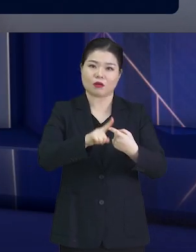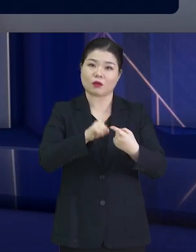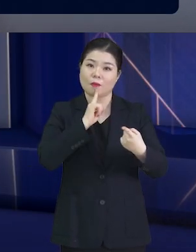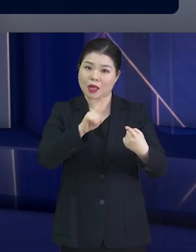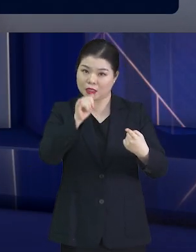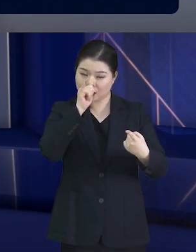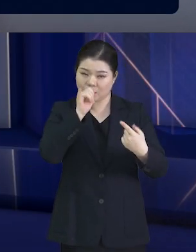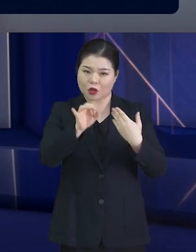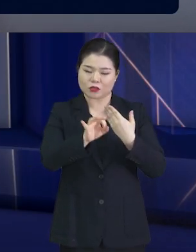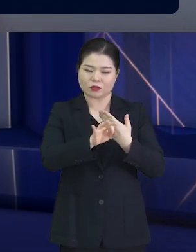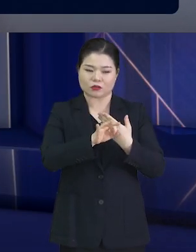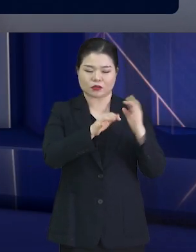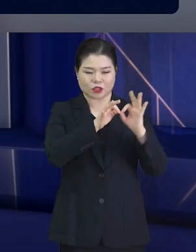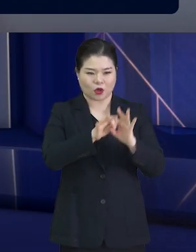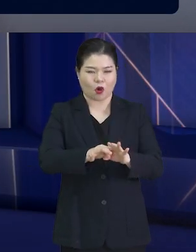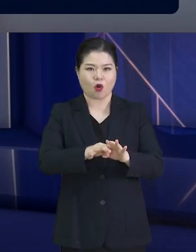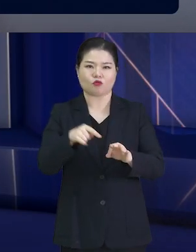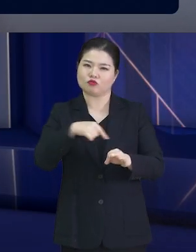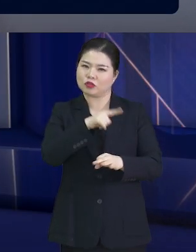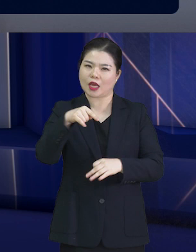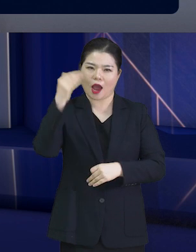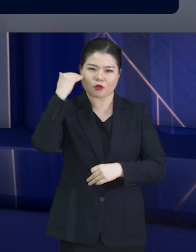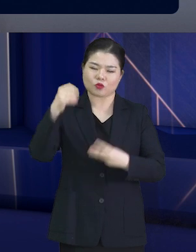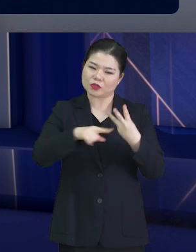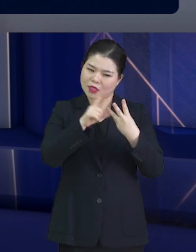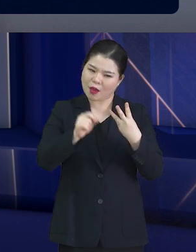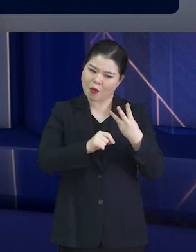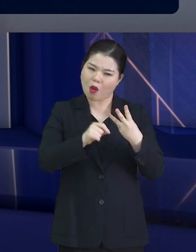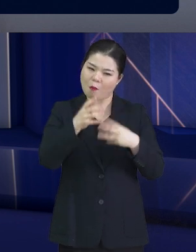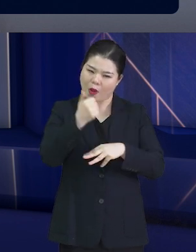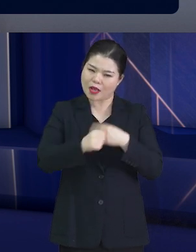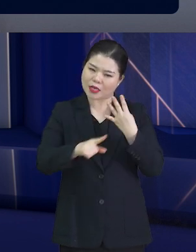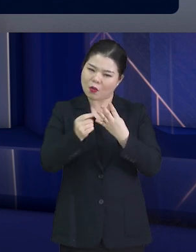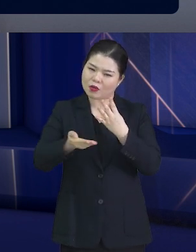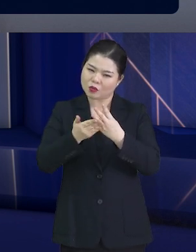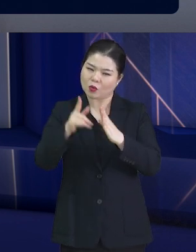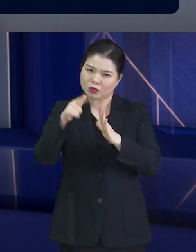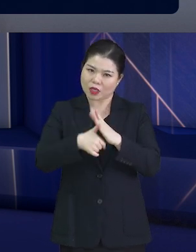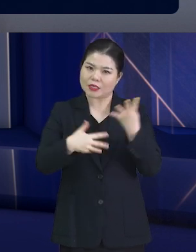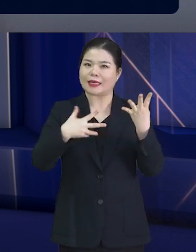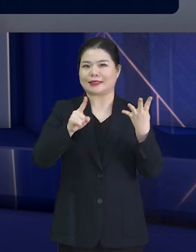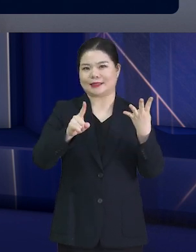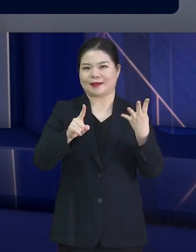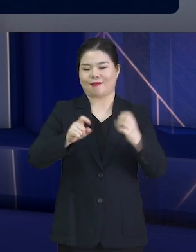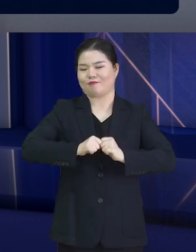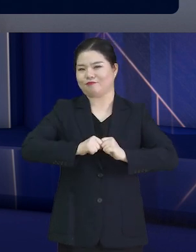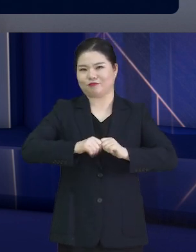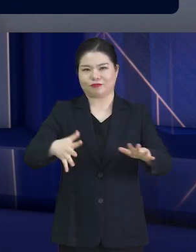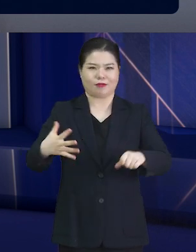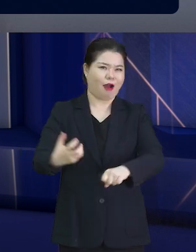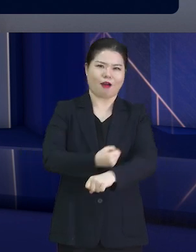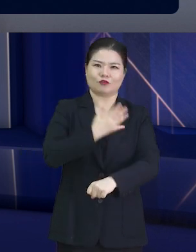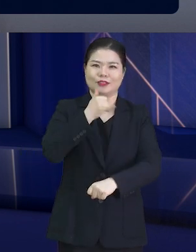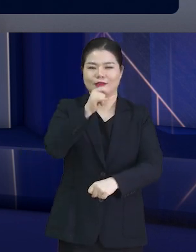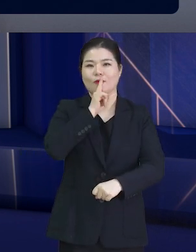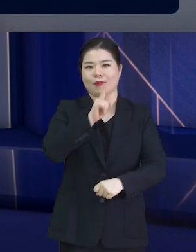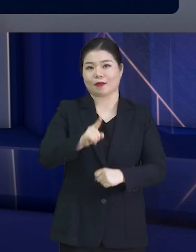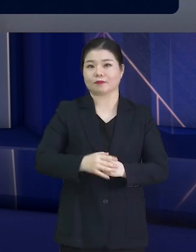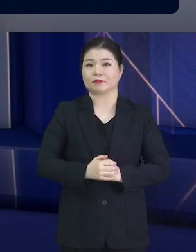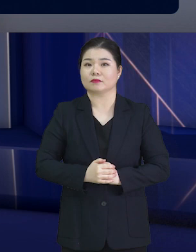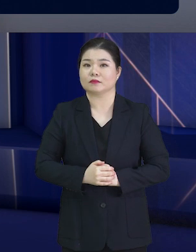소개하면서 우리나라도 3월 말에서 4월 초 사이에 코로나19 4차 유행이 올 수 있다고